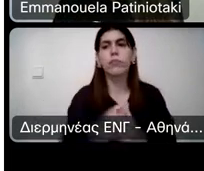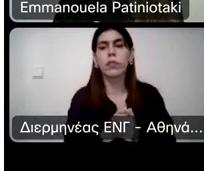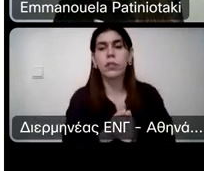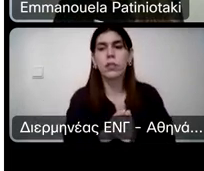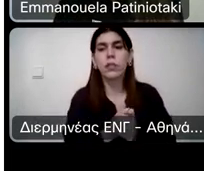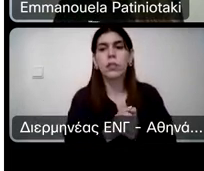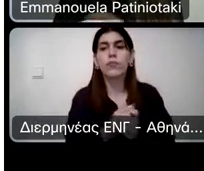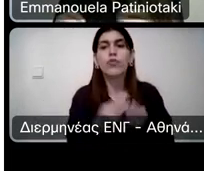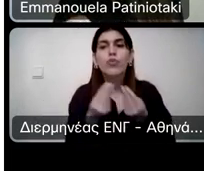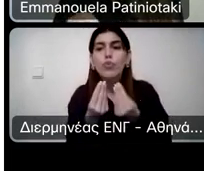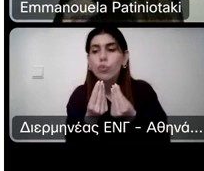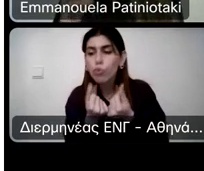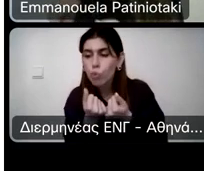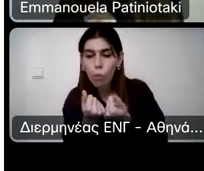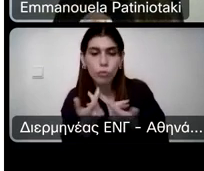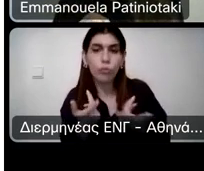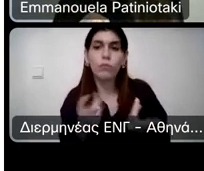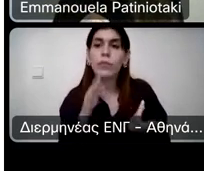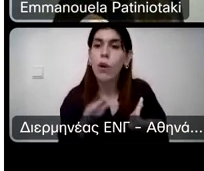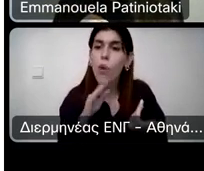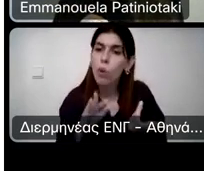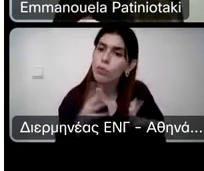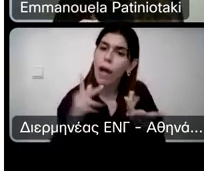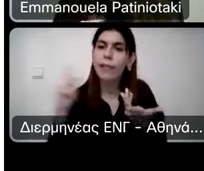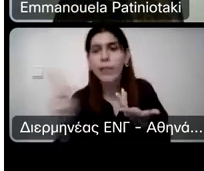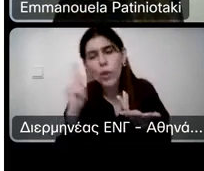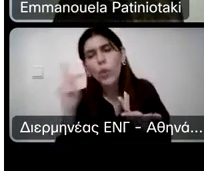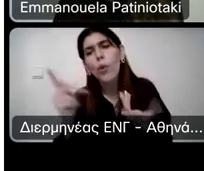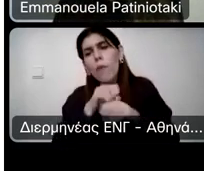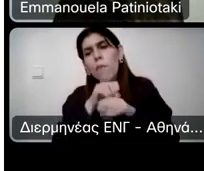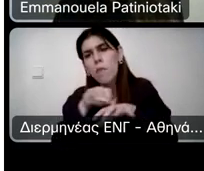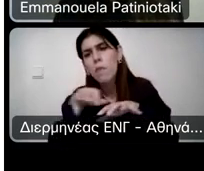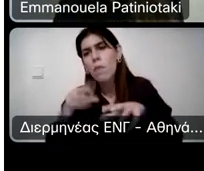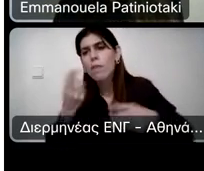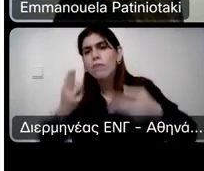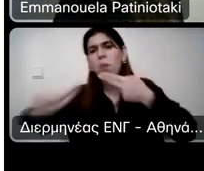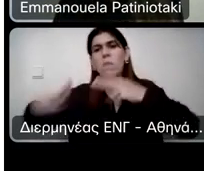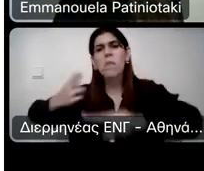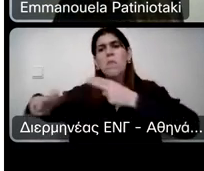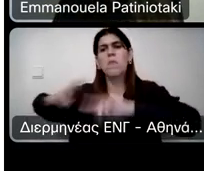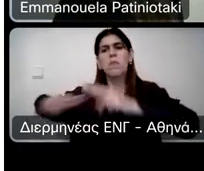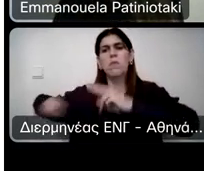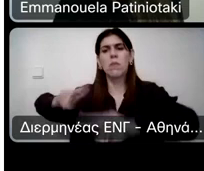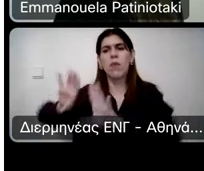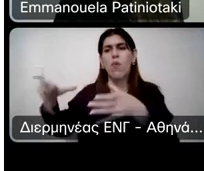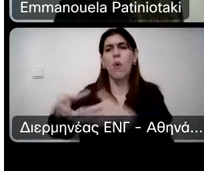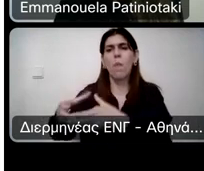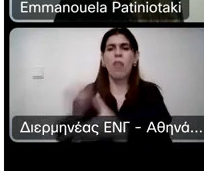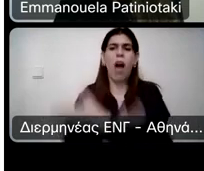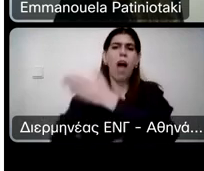τους τρόπους με τους οποίους γλωσσικά και κοινωνικά κατ' επέκταση στιγματίζουμε τον ανάπηρο πληθυσμό